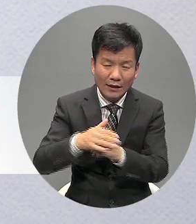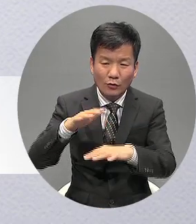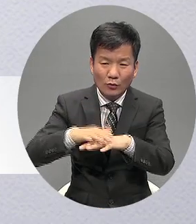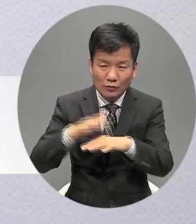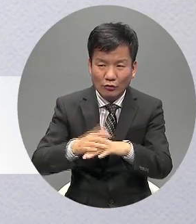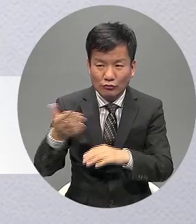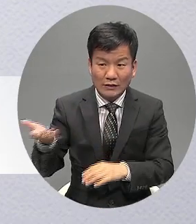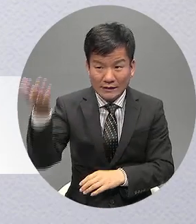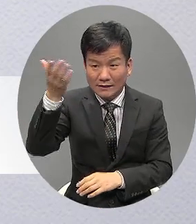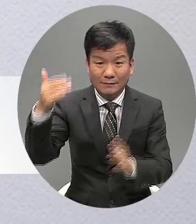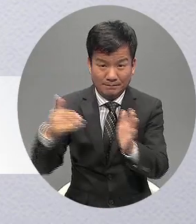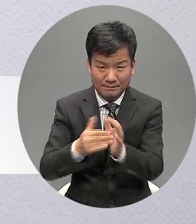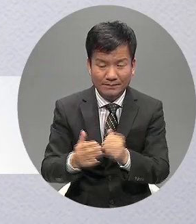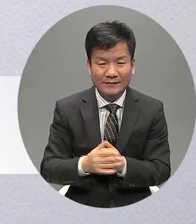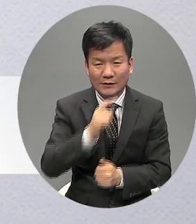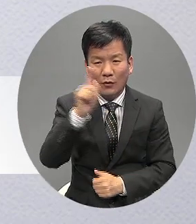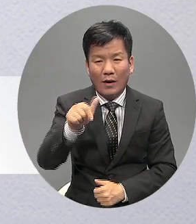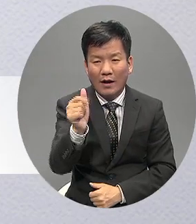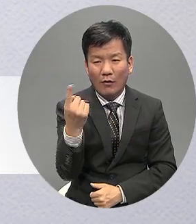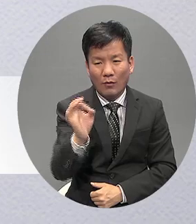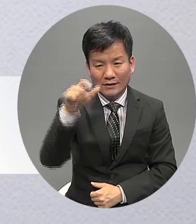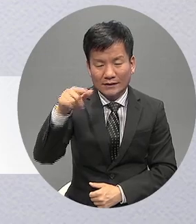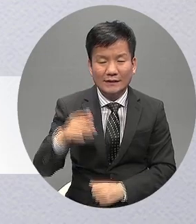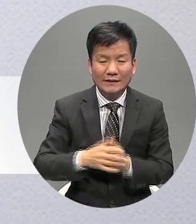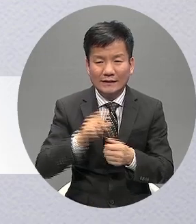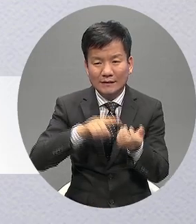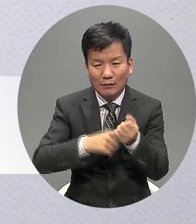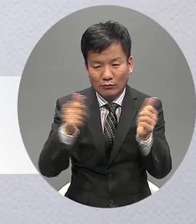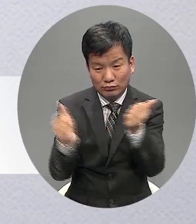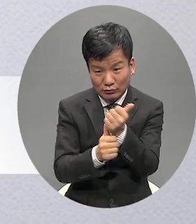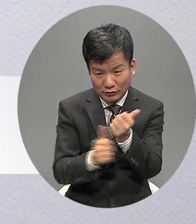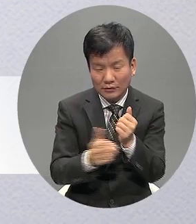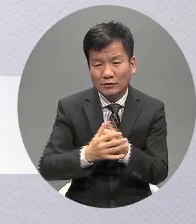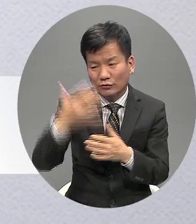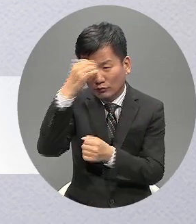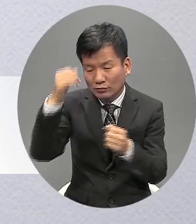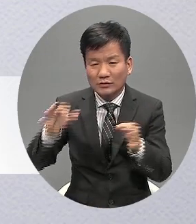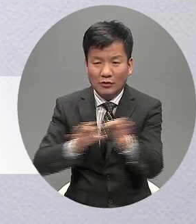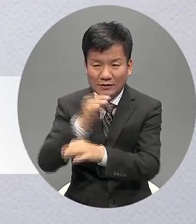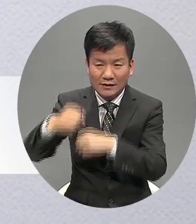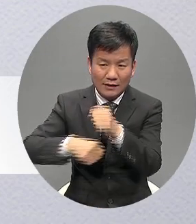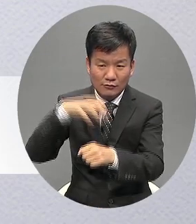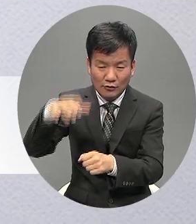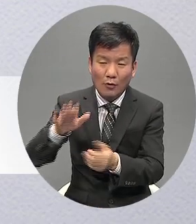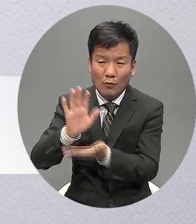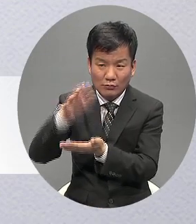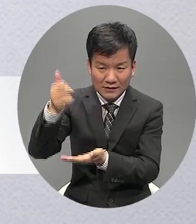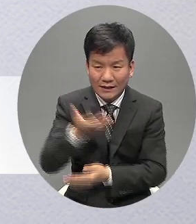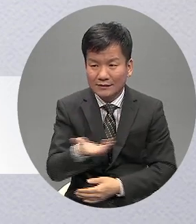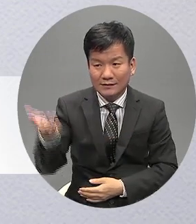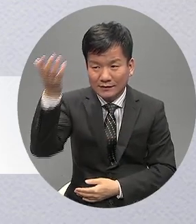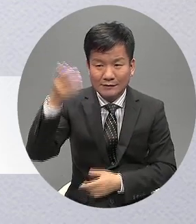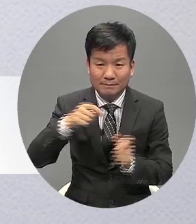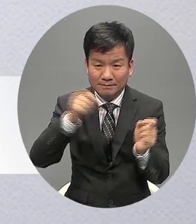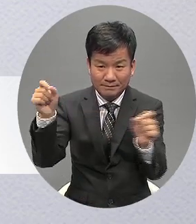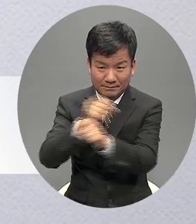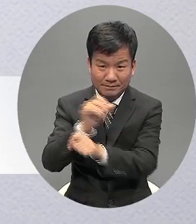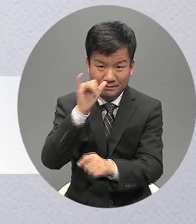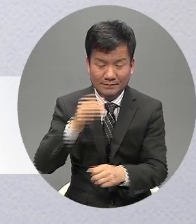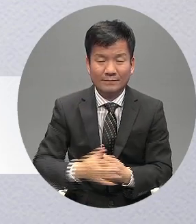농정국장으로 승진했고 곽홍근 증평부군수는 충북경제자유구역청 본부장으로 승진